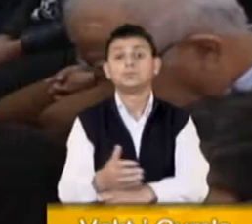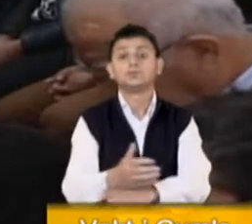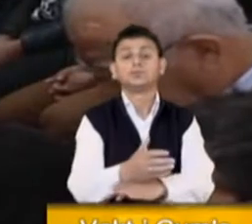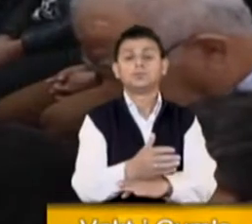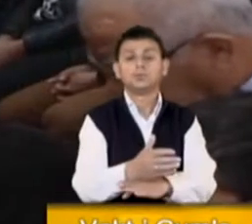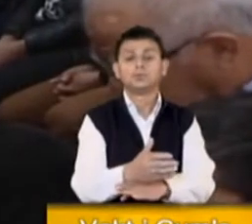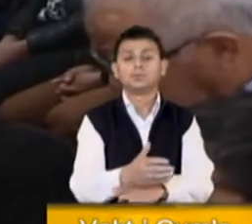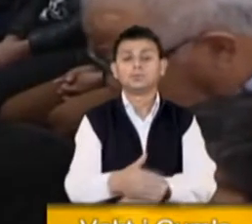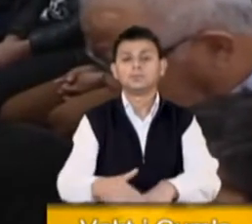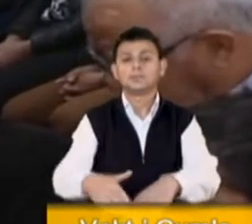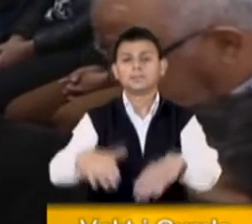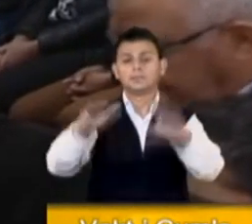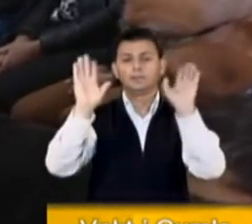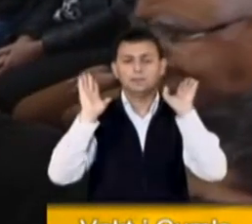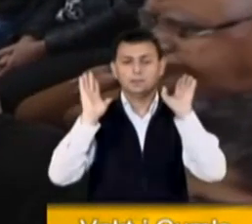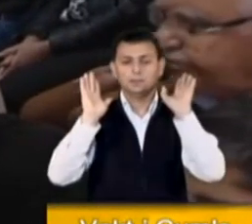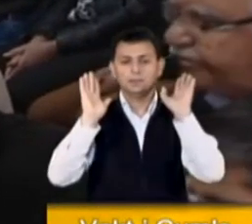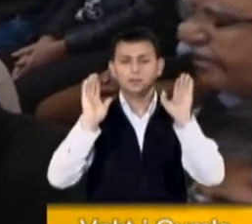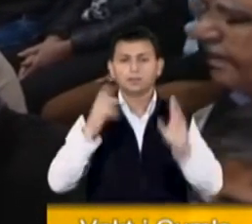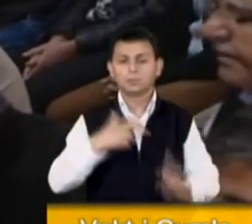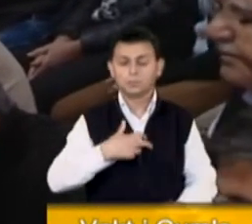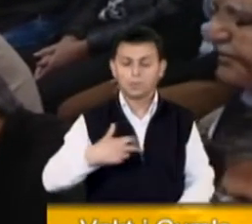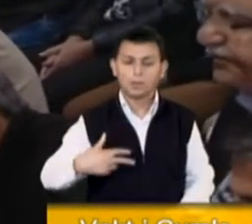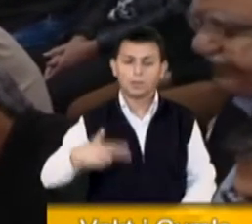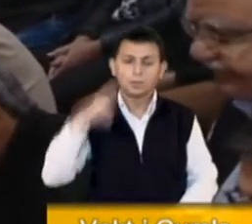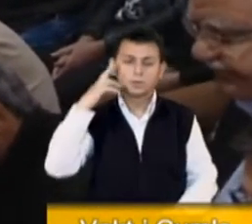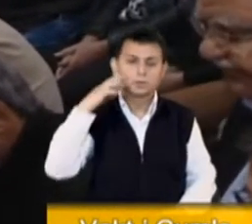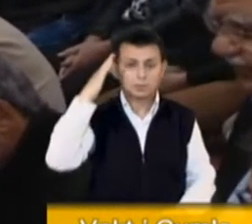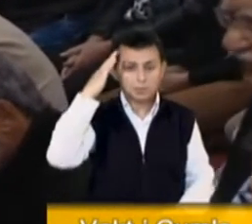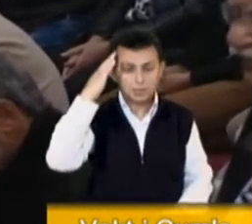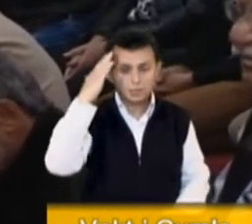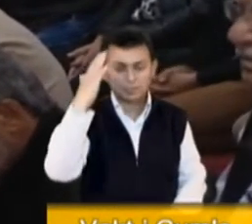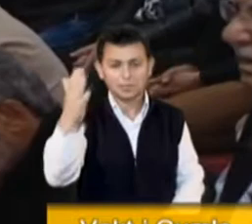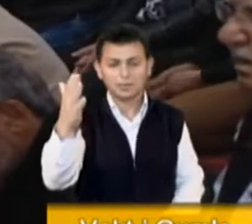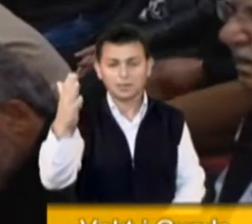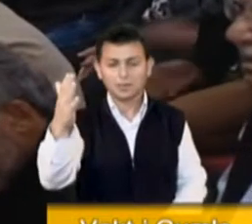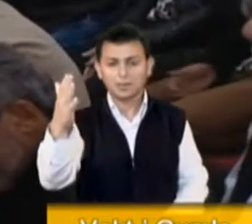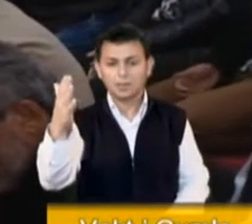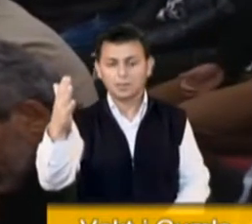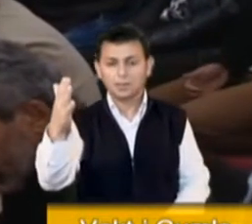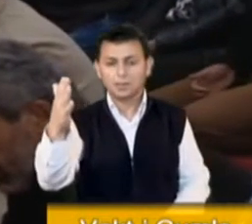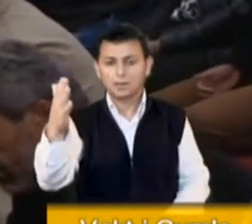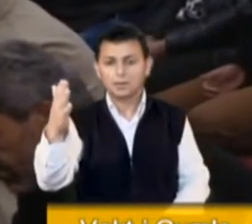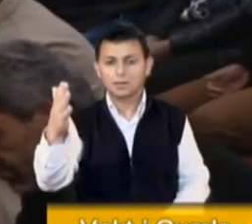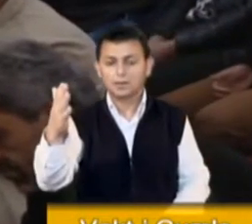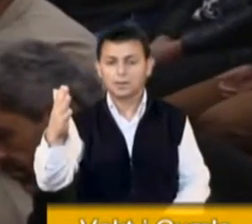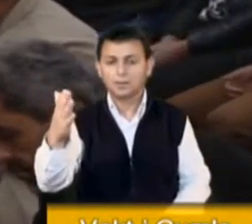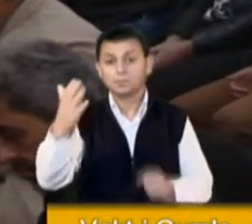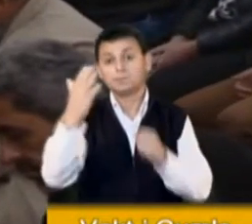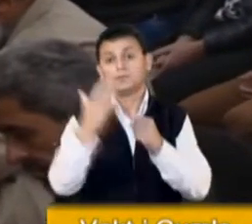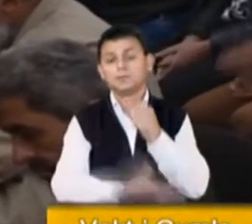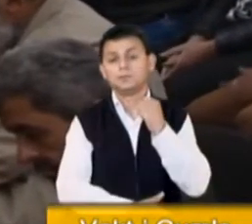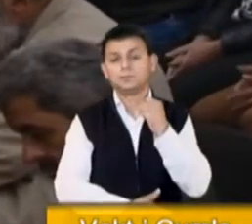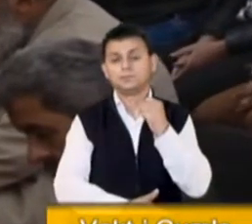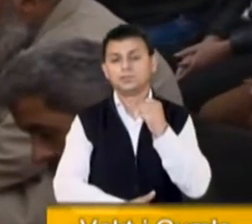vermek için, oradan yonga koparmak için yapılmamış. Her gün 5 vakit cemaatin oradan